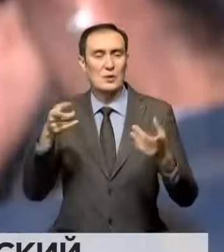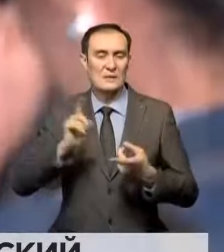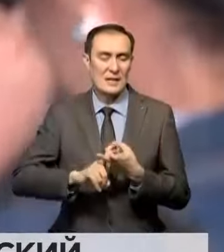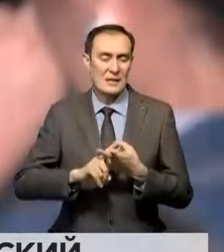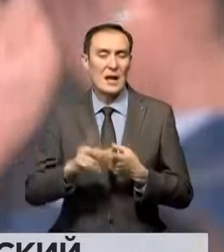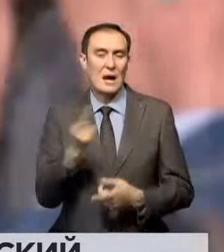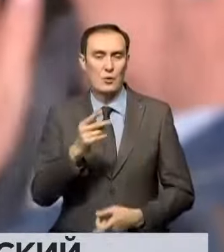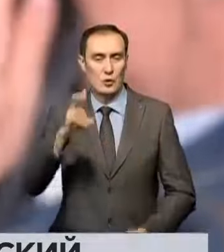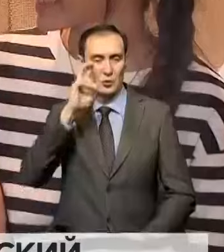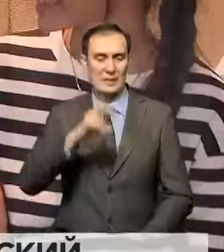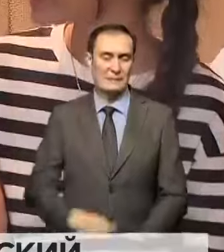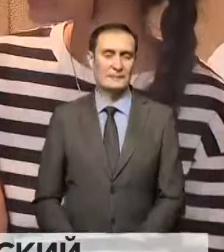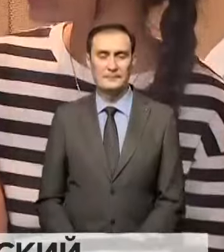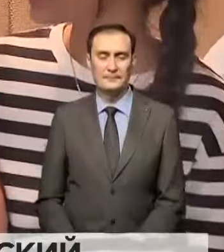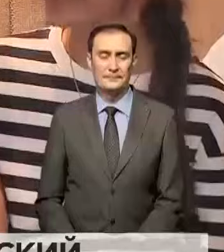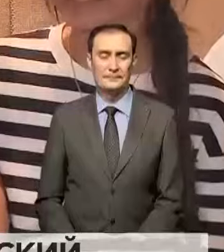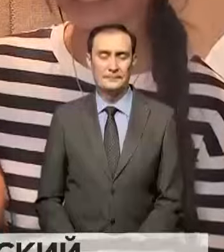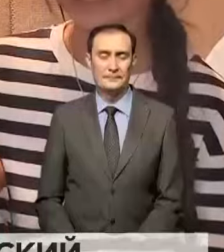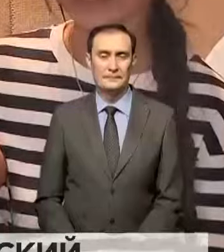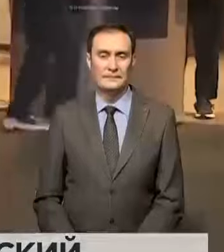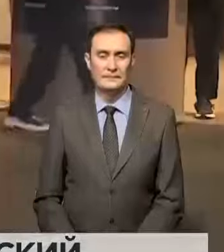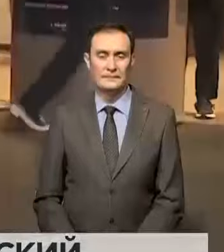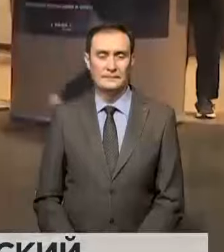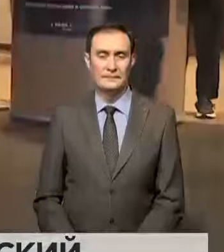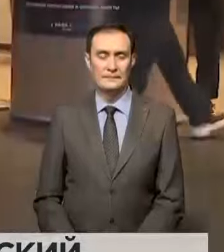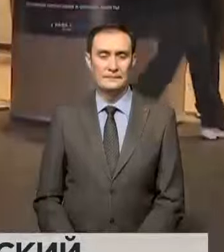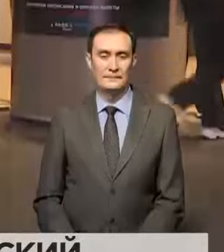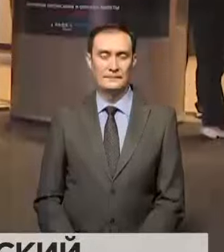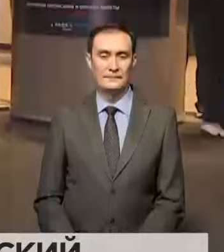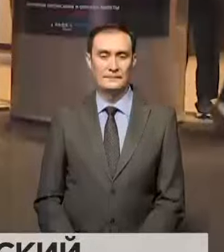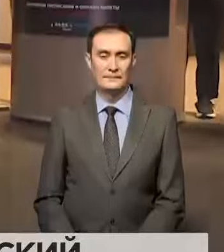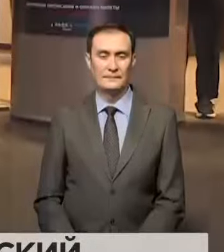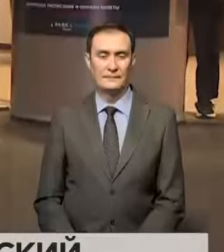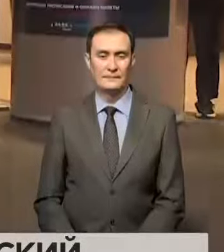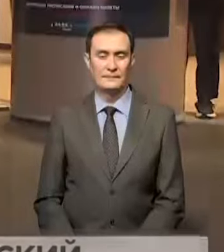связи между двумя странами. Гафу Вали, Валентин Лобанов, 24 KZ, Алматы.